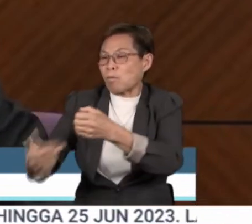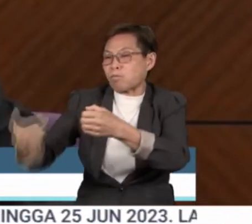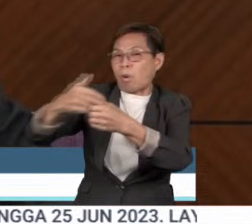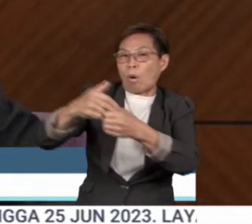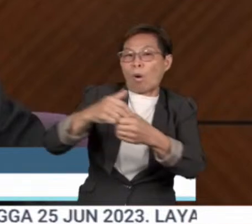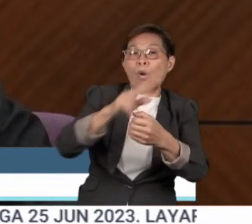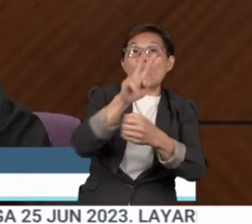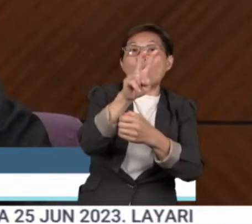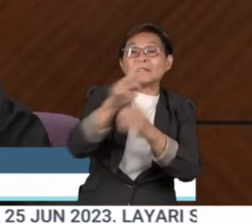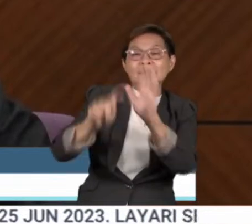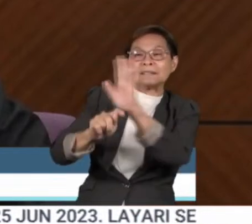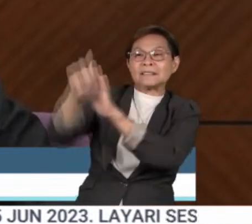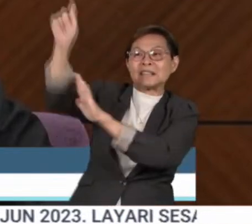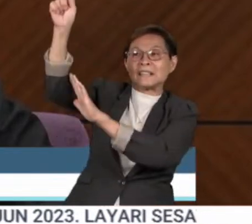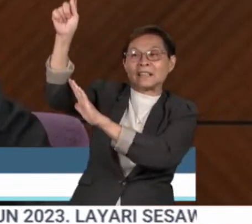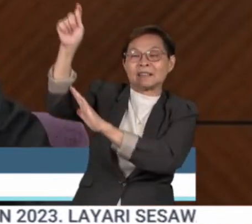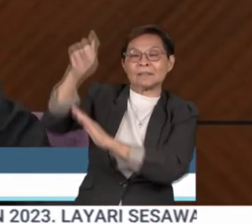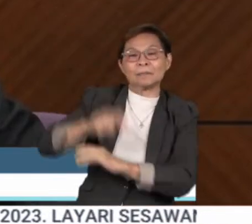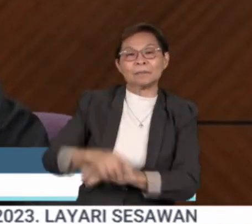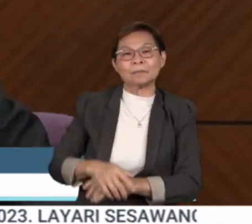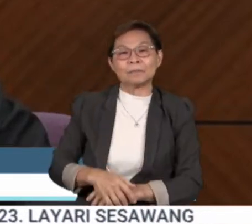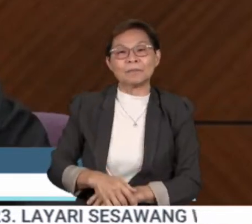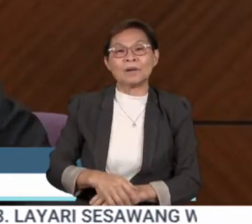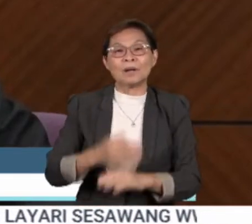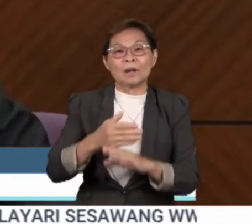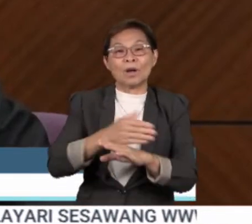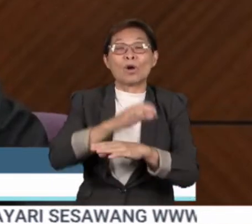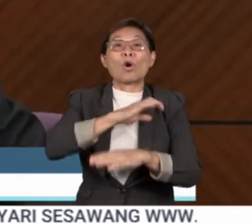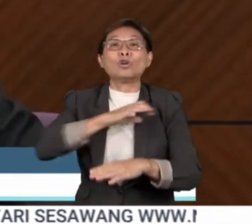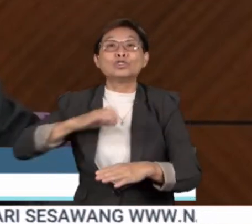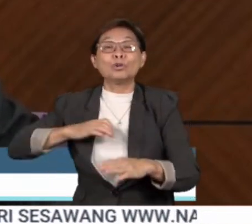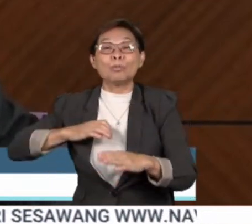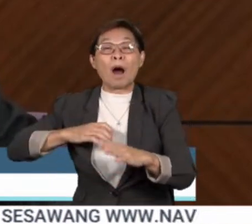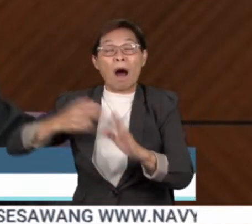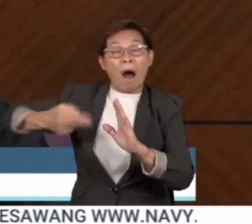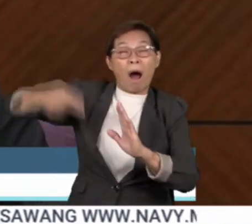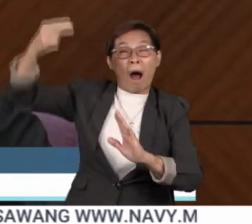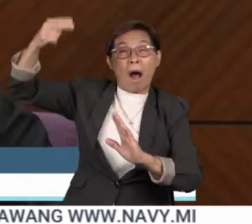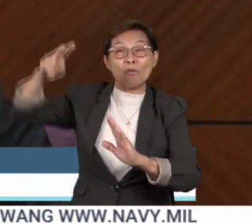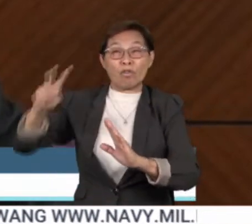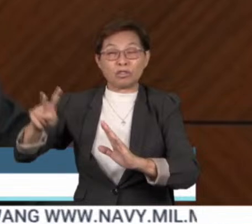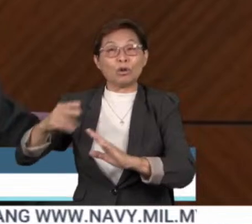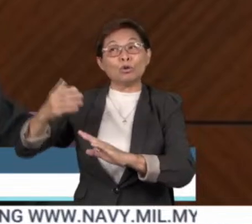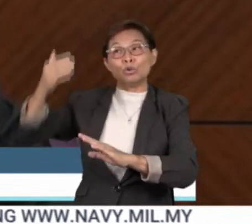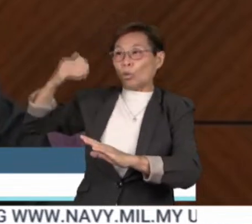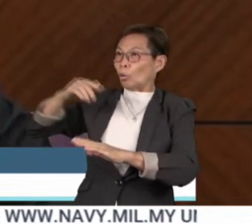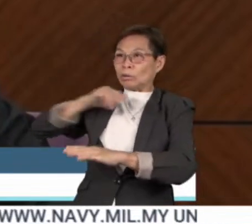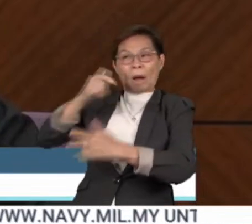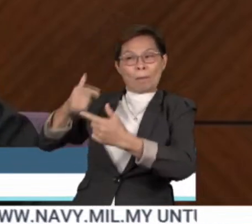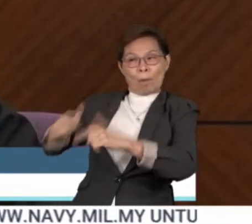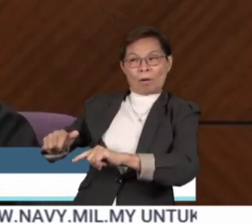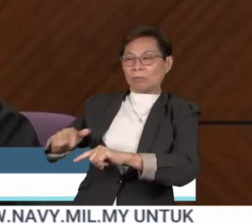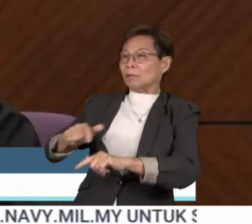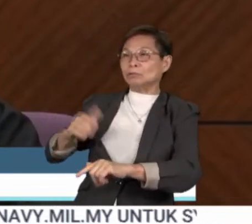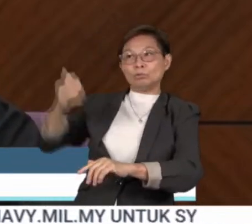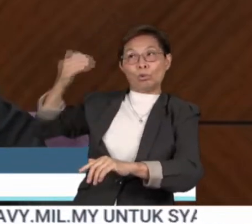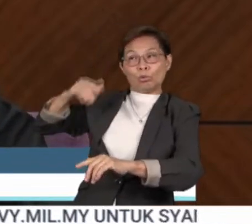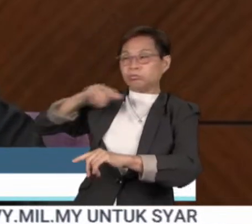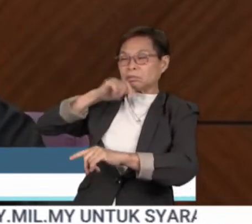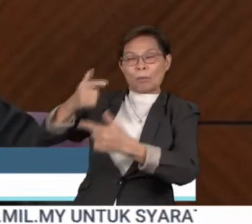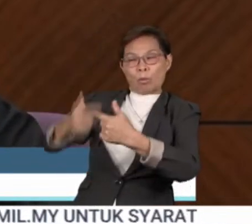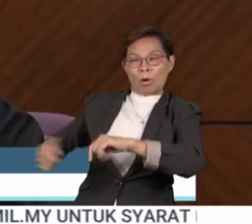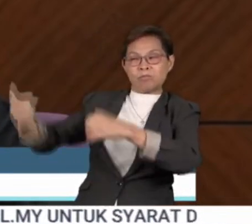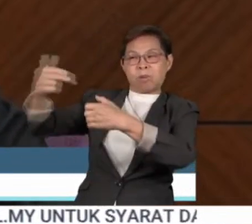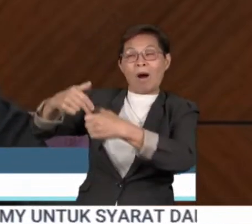tinggi ataupun high voltage consumers. Ya, sebelum ini mereka tidak dibenarkan untuk turut serta dalam program